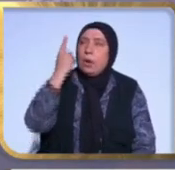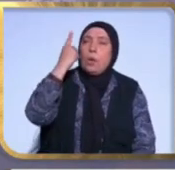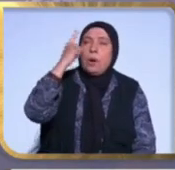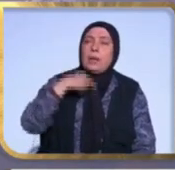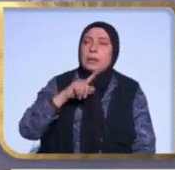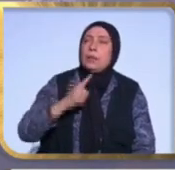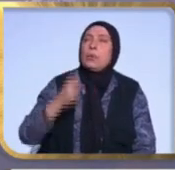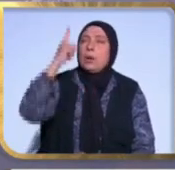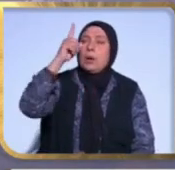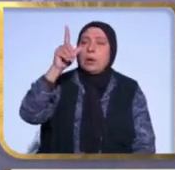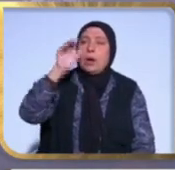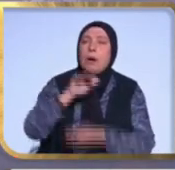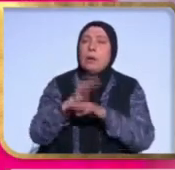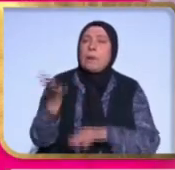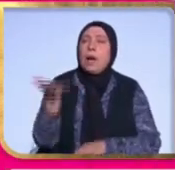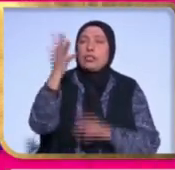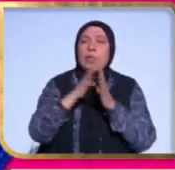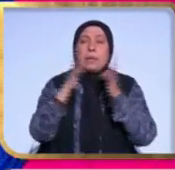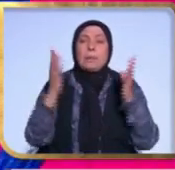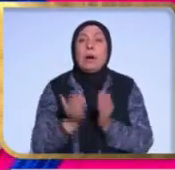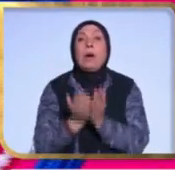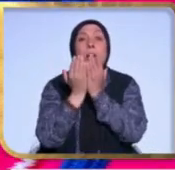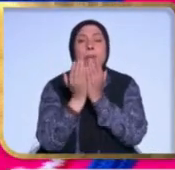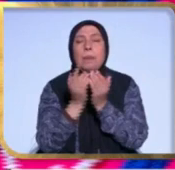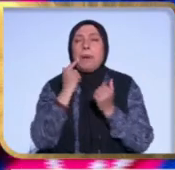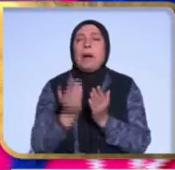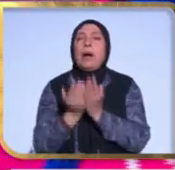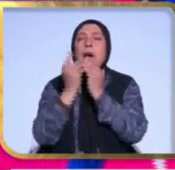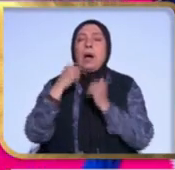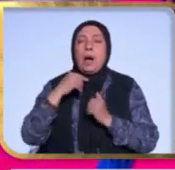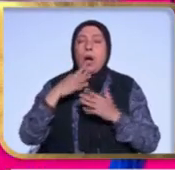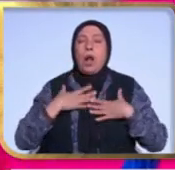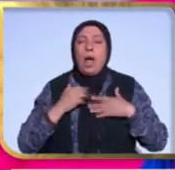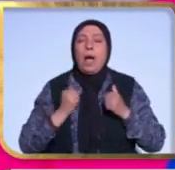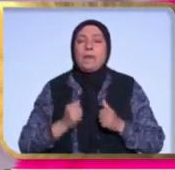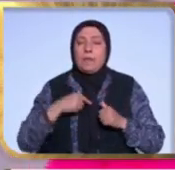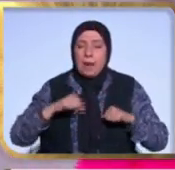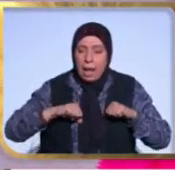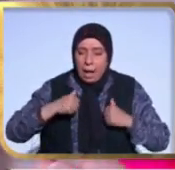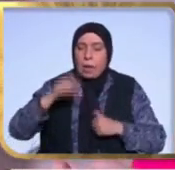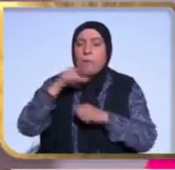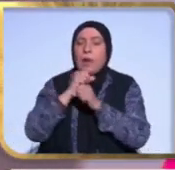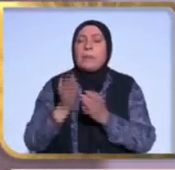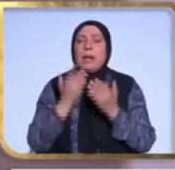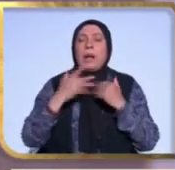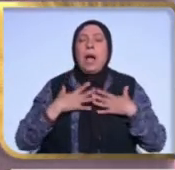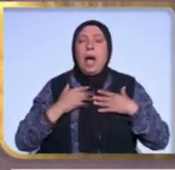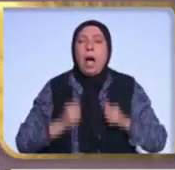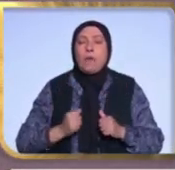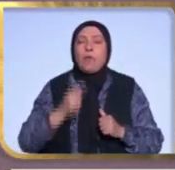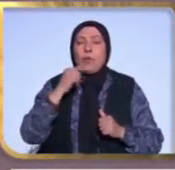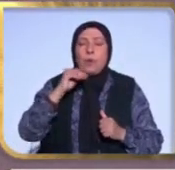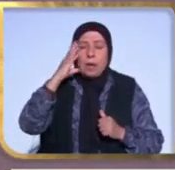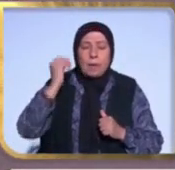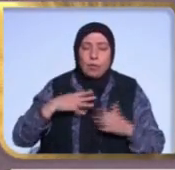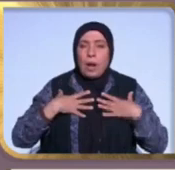العظيم. اللهم إنا نسألك العافية في الدنيا والآخرة. اللهم إنا نسألك العفو والعافية في